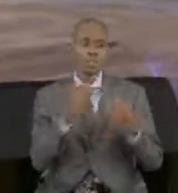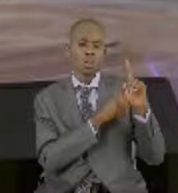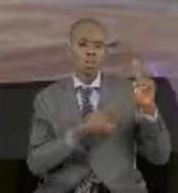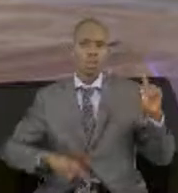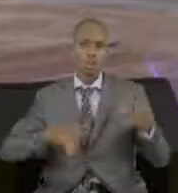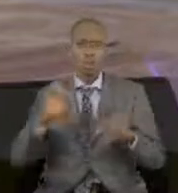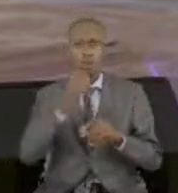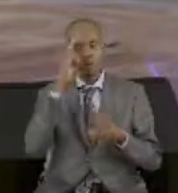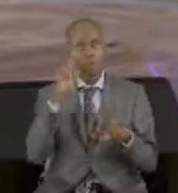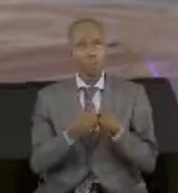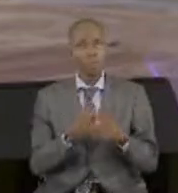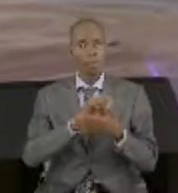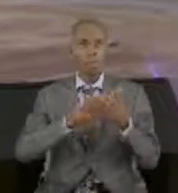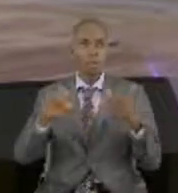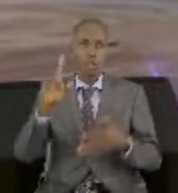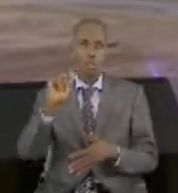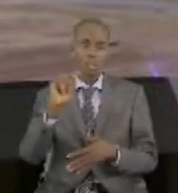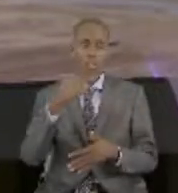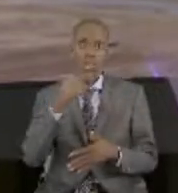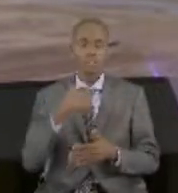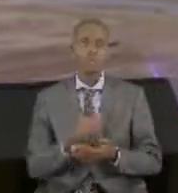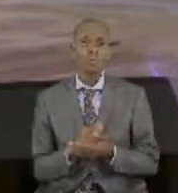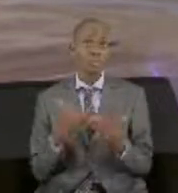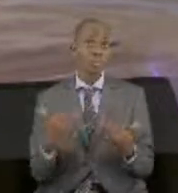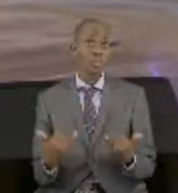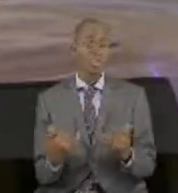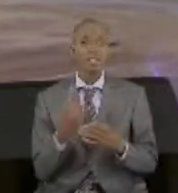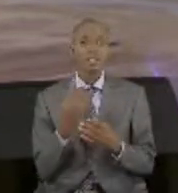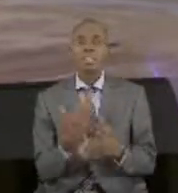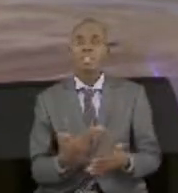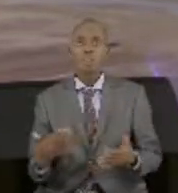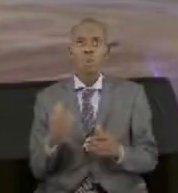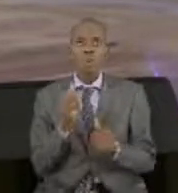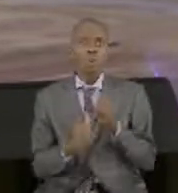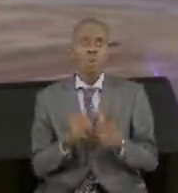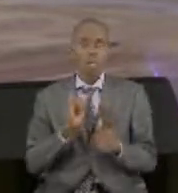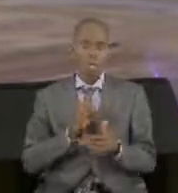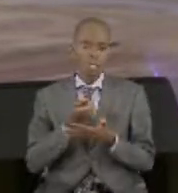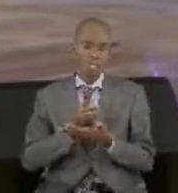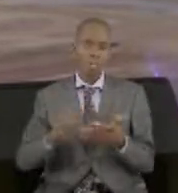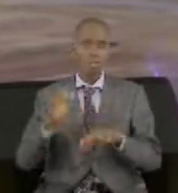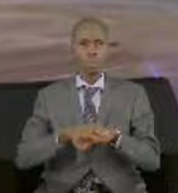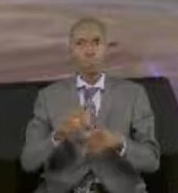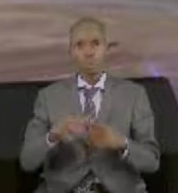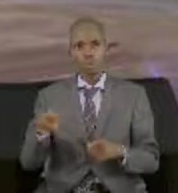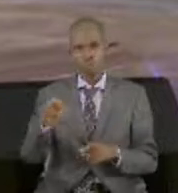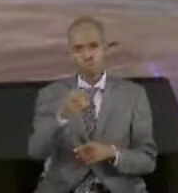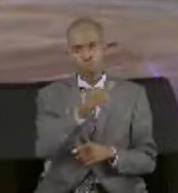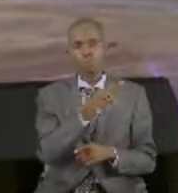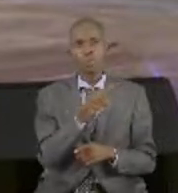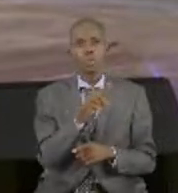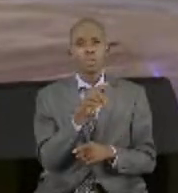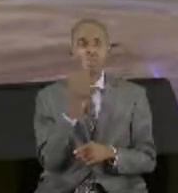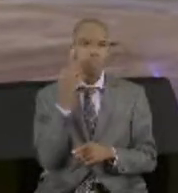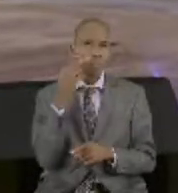Dans ce que je vous écris, voici devant Dieu, je ne mens point.